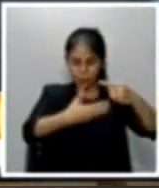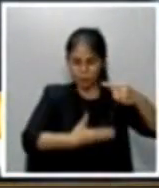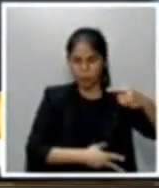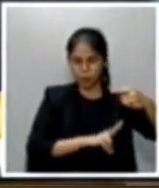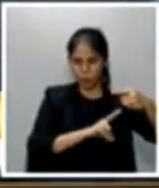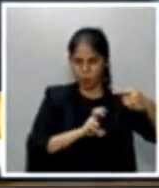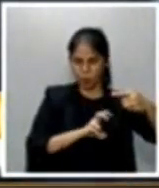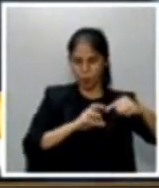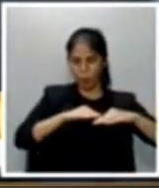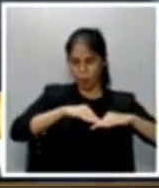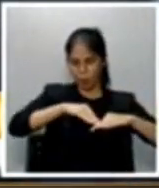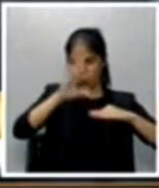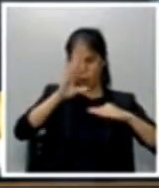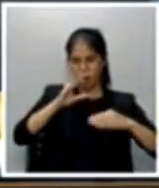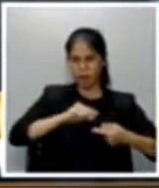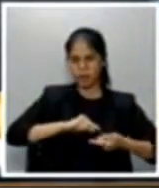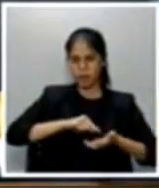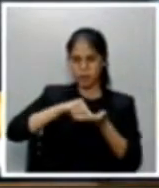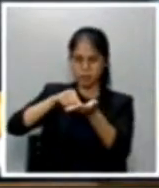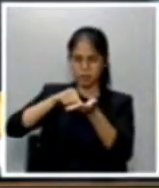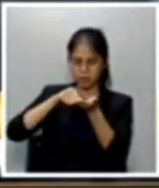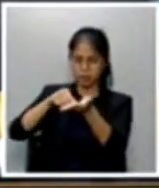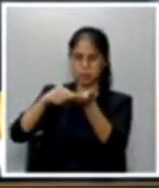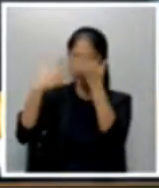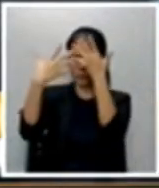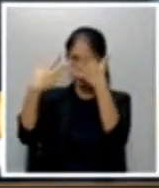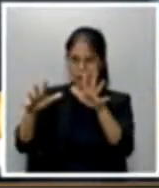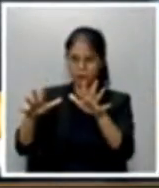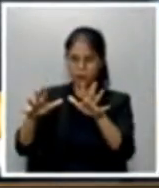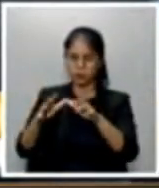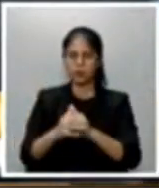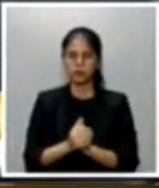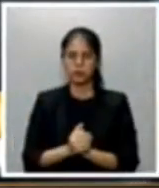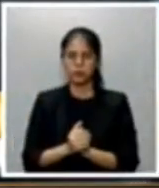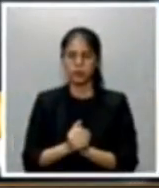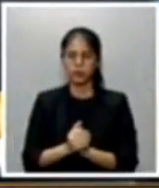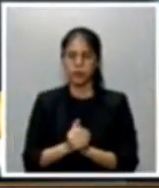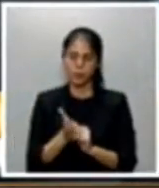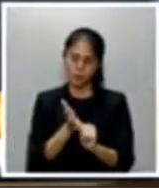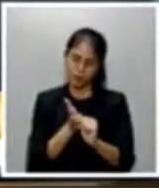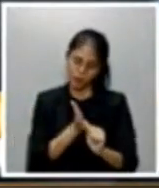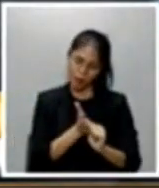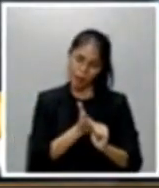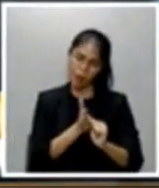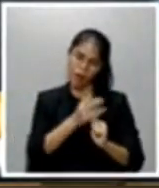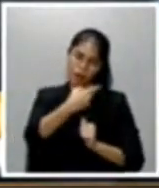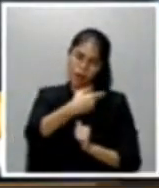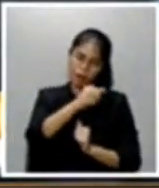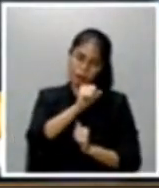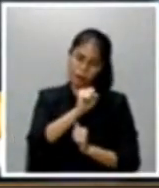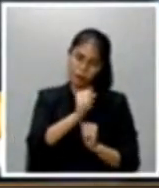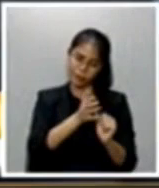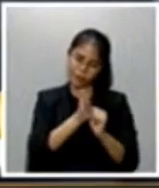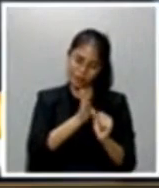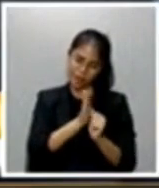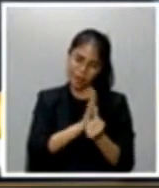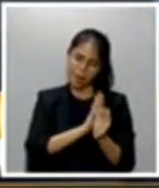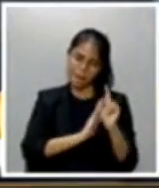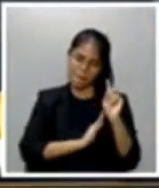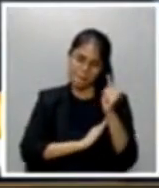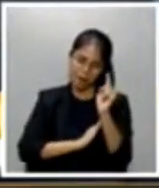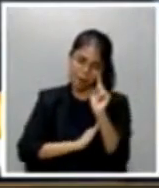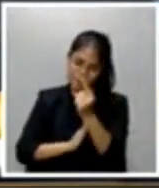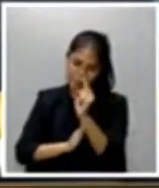แห่งทั่วประเทศนะครับว่าหลักสูตรต่างๆเหล่านี้นะครับมีการปรับปรุงให้ทันสมัยนะครับ